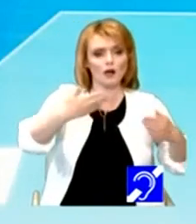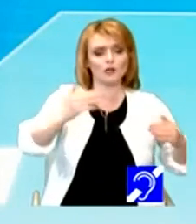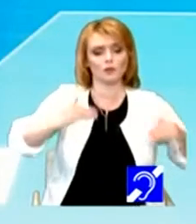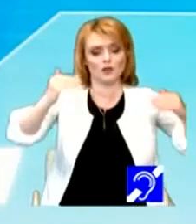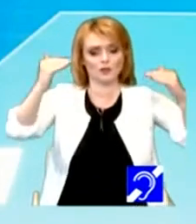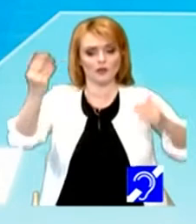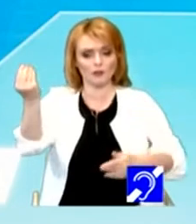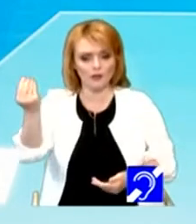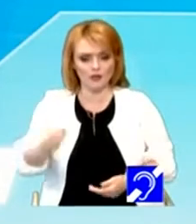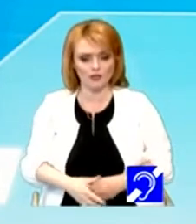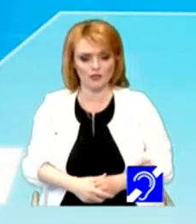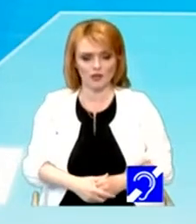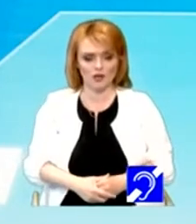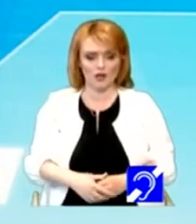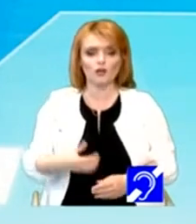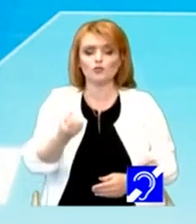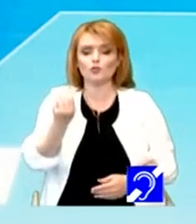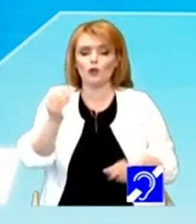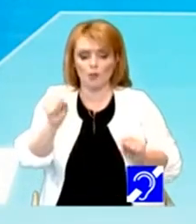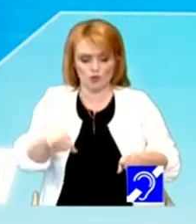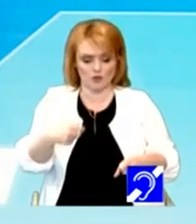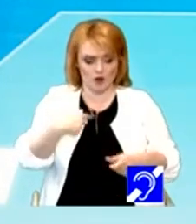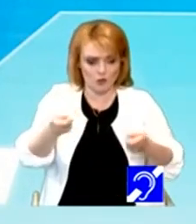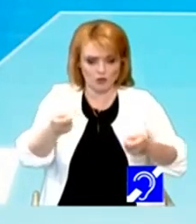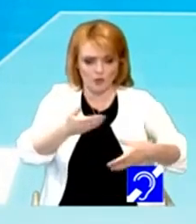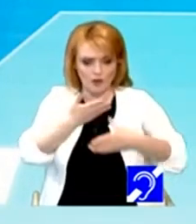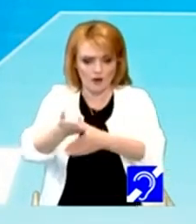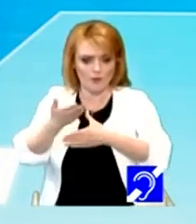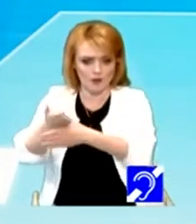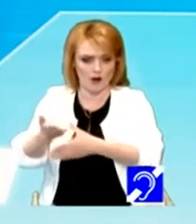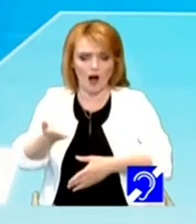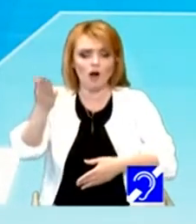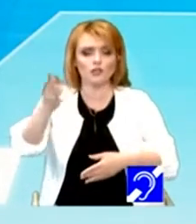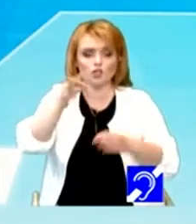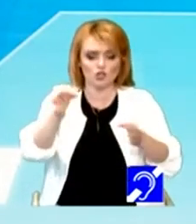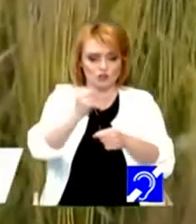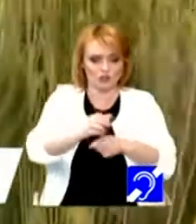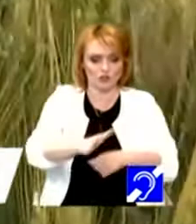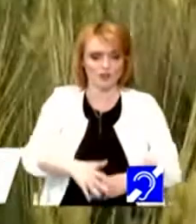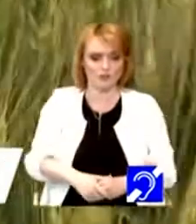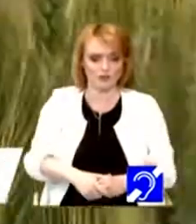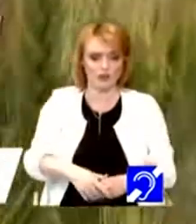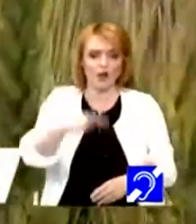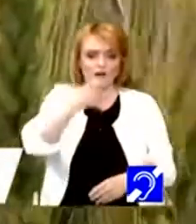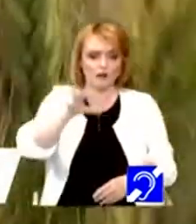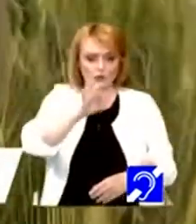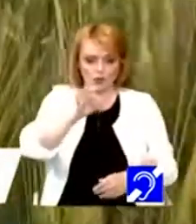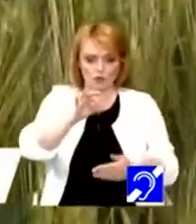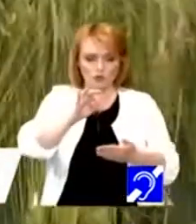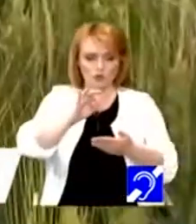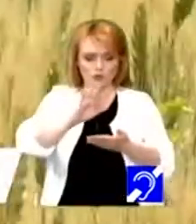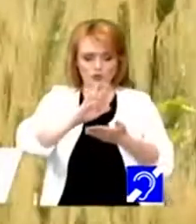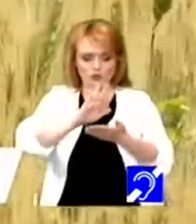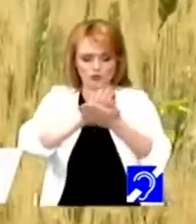la urma urmei, cu compania mamă, că altfel trebuie să-i luăm cuvântul Moldova din denumirea Moldova Gaz. Referindu-se la